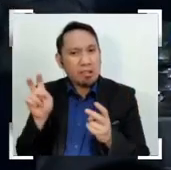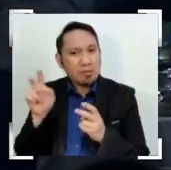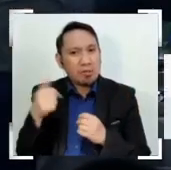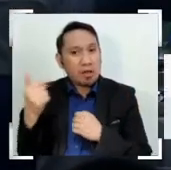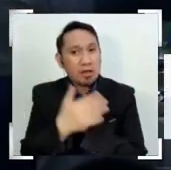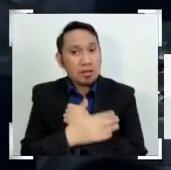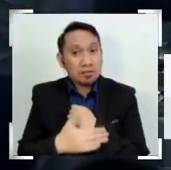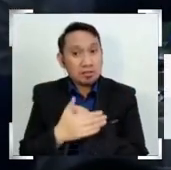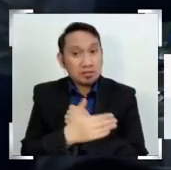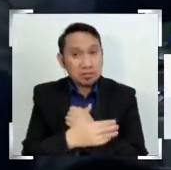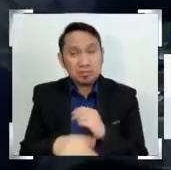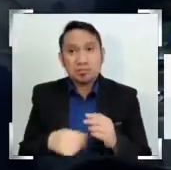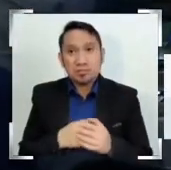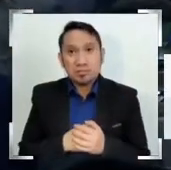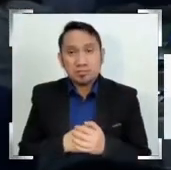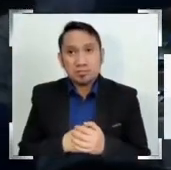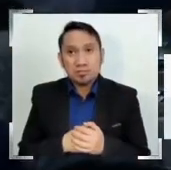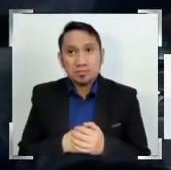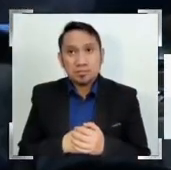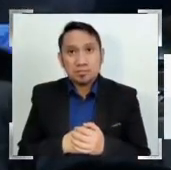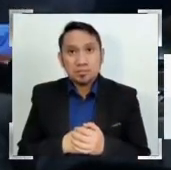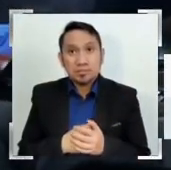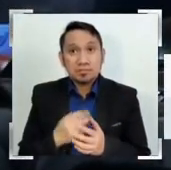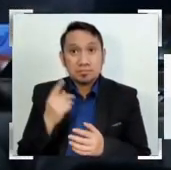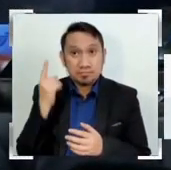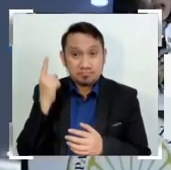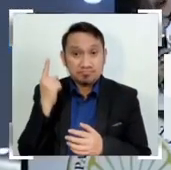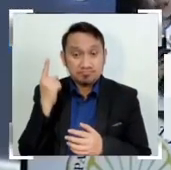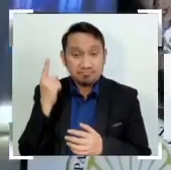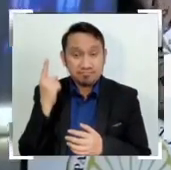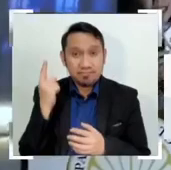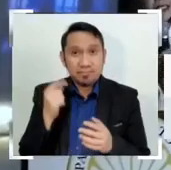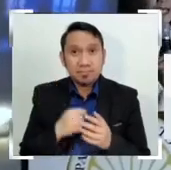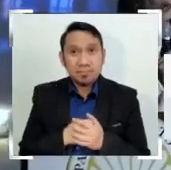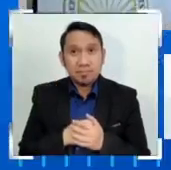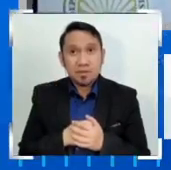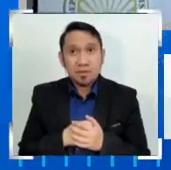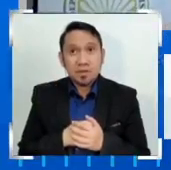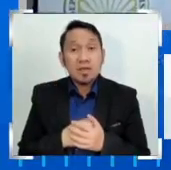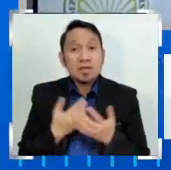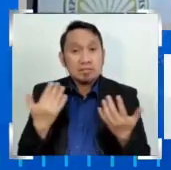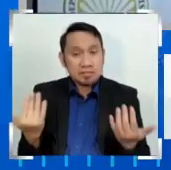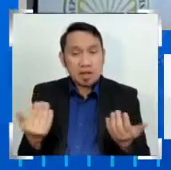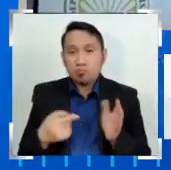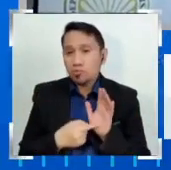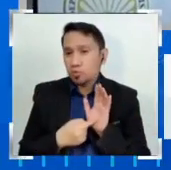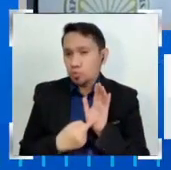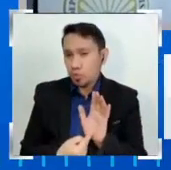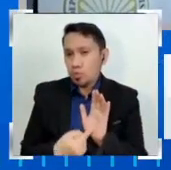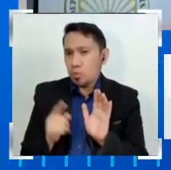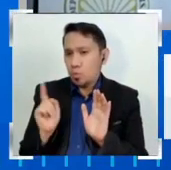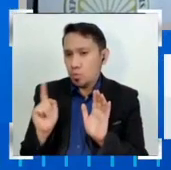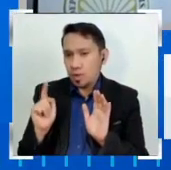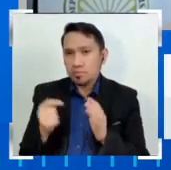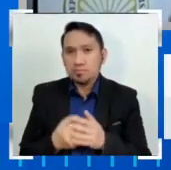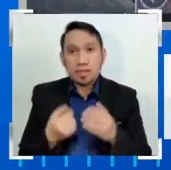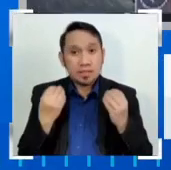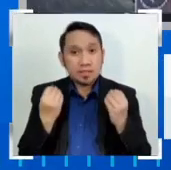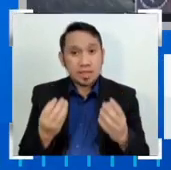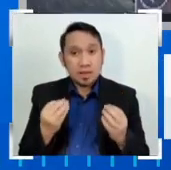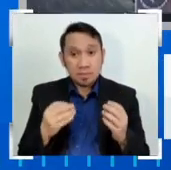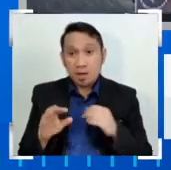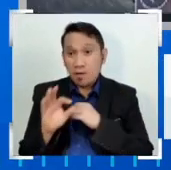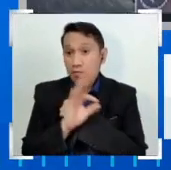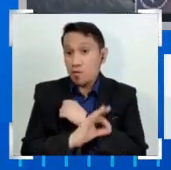Philippine Satellite Accounts and Tourism Statistics Dissemination Forum, ibinida ni Frasco ang dumaraming turista sa bansa